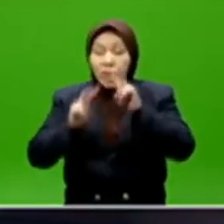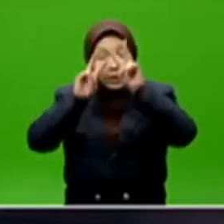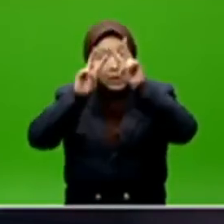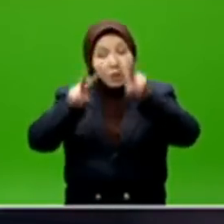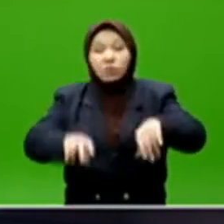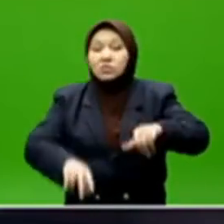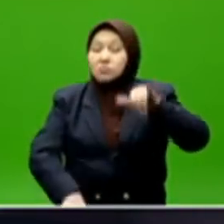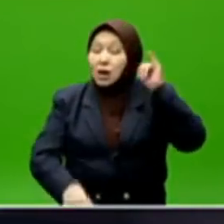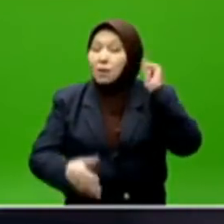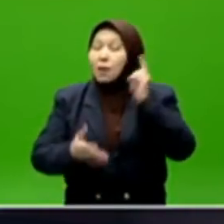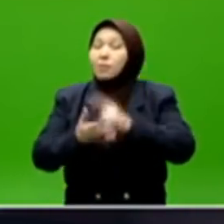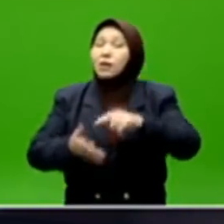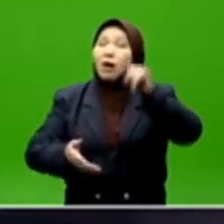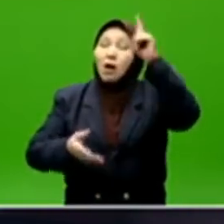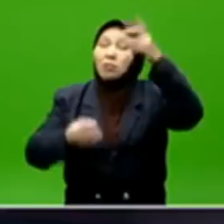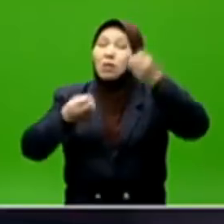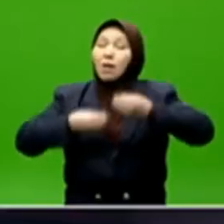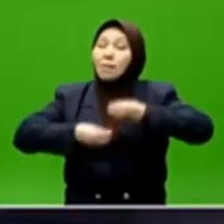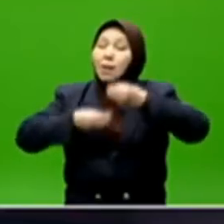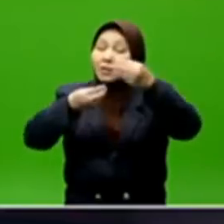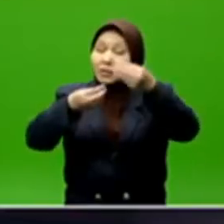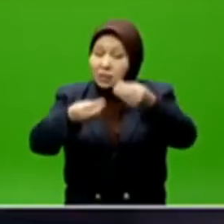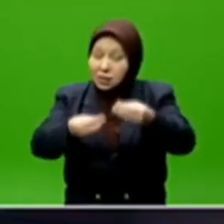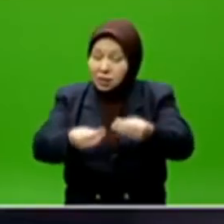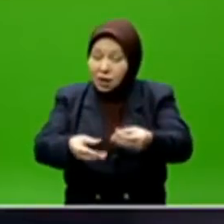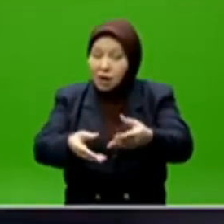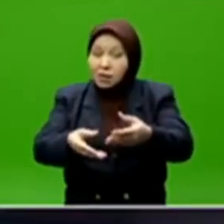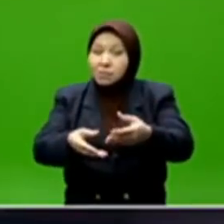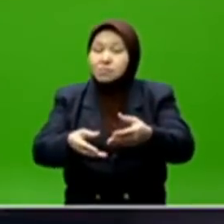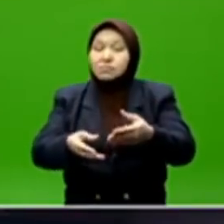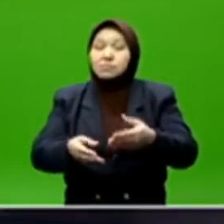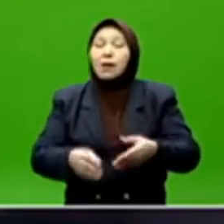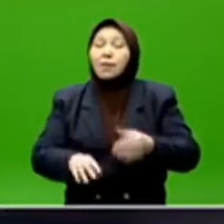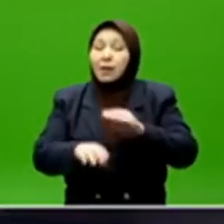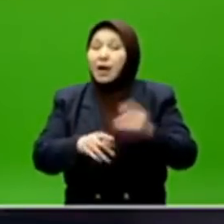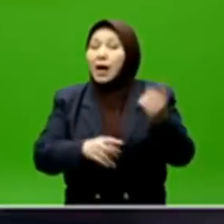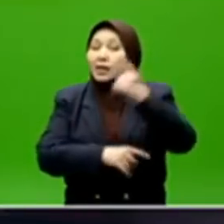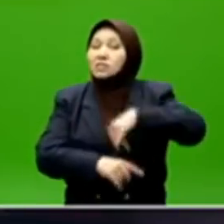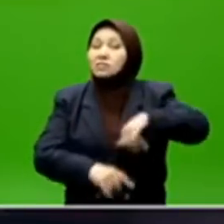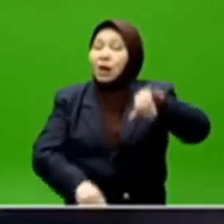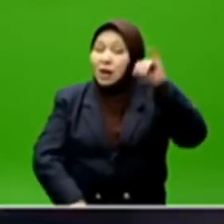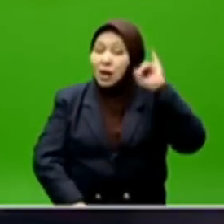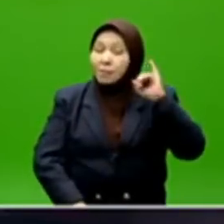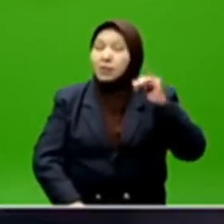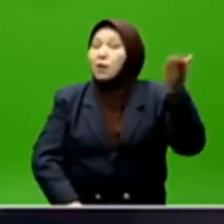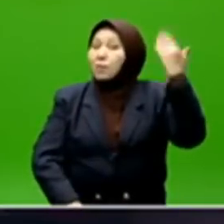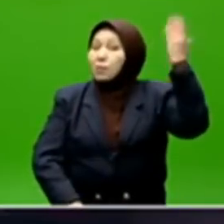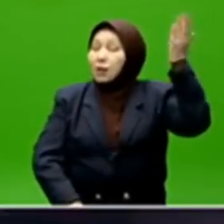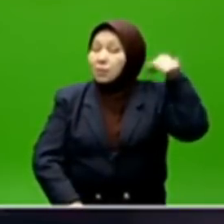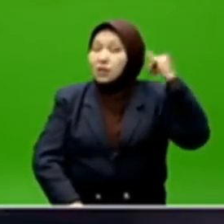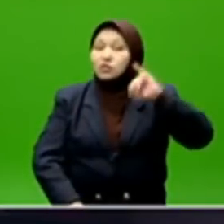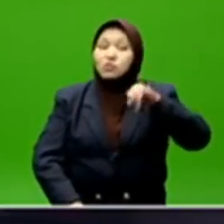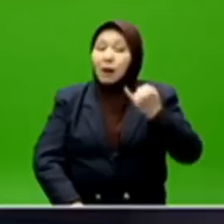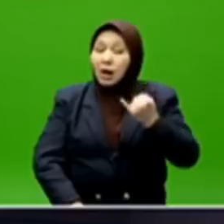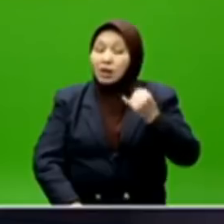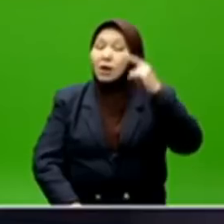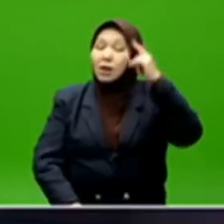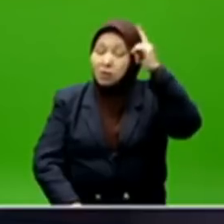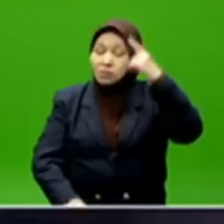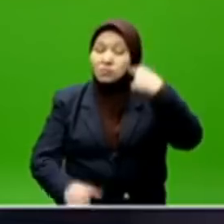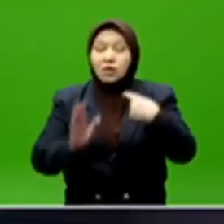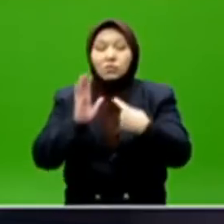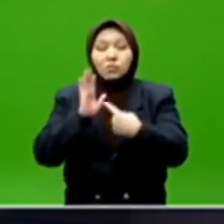tentang nikmat yang Allah telah berikan, wasahhara lakumul syams, pada hari semalam kita lihat ataupun sebelum ini pada hari Jumaat, Allah tundukkan,